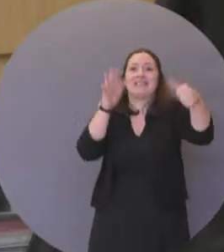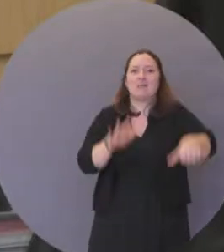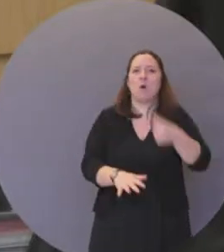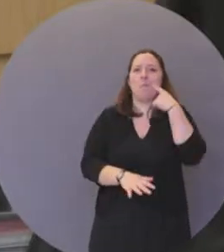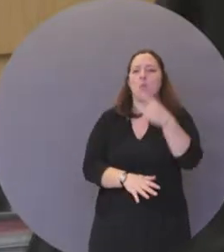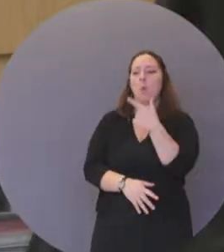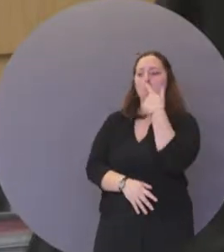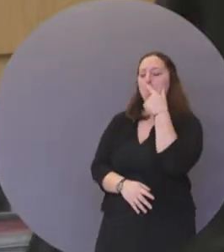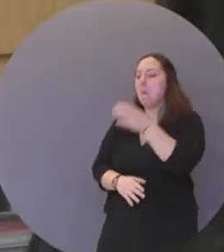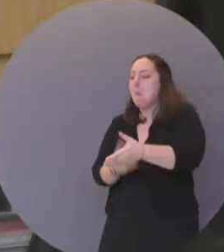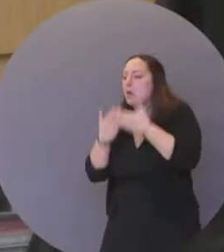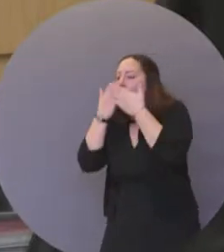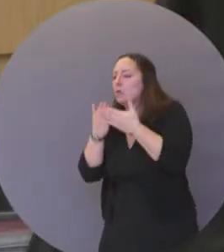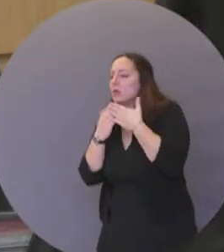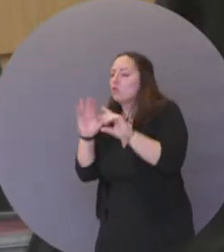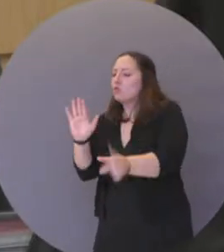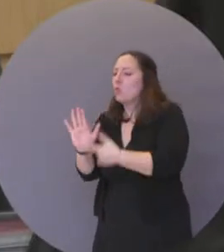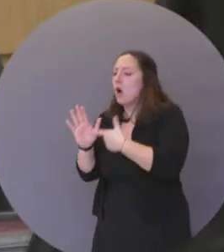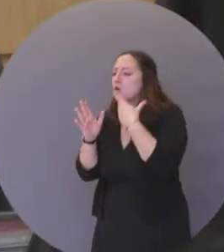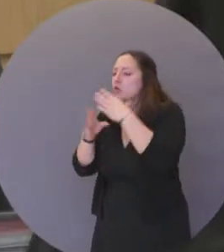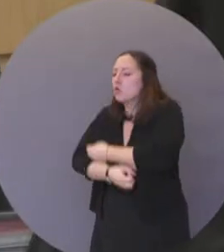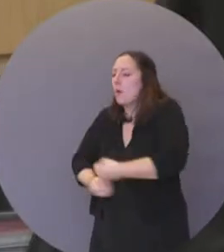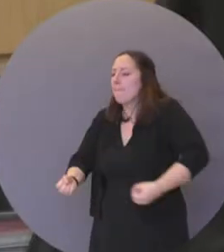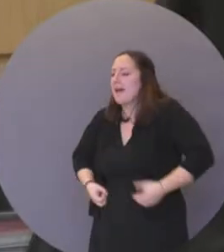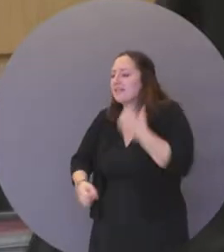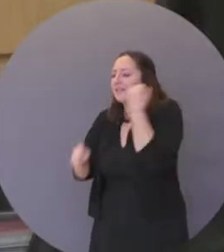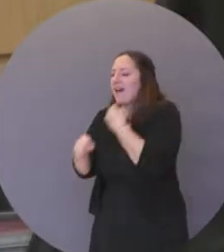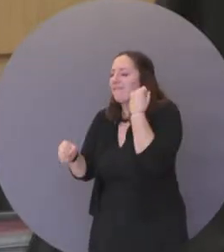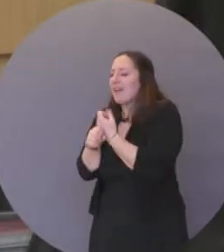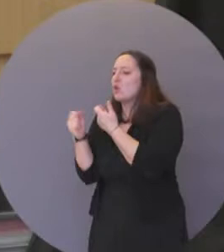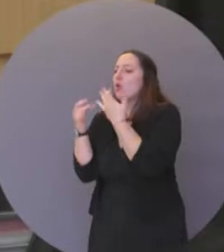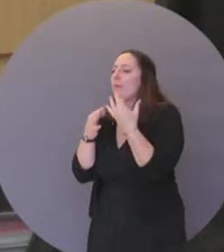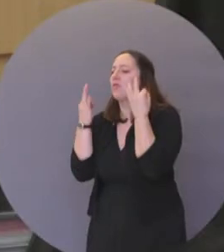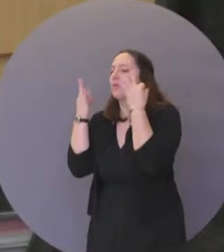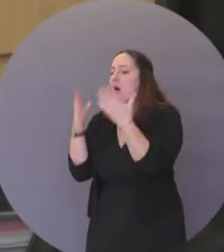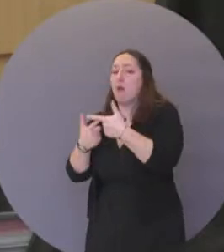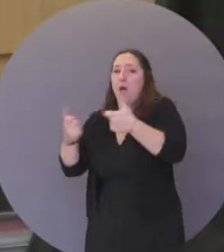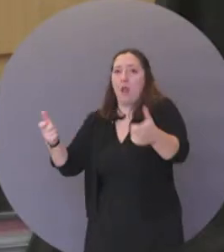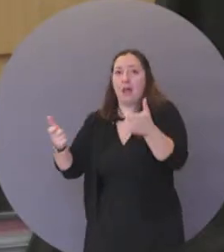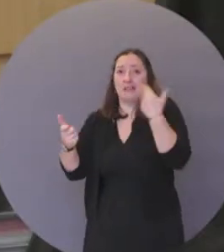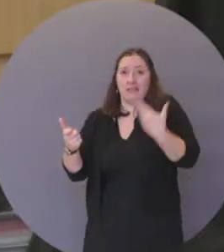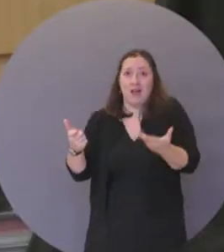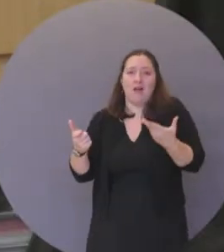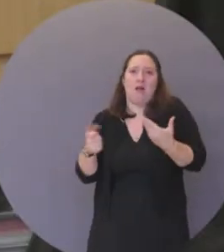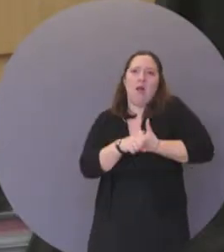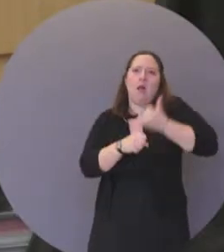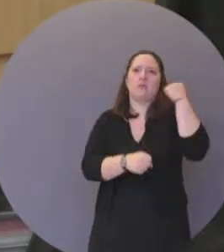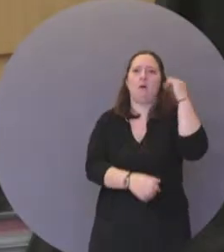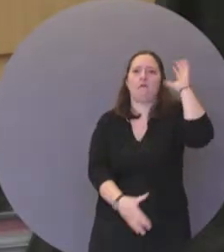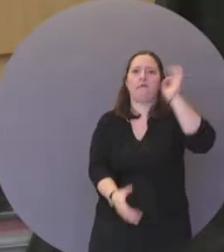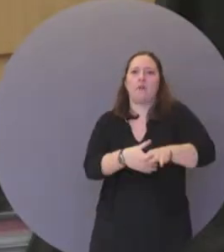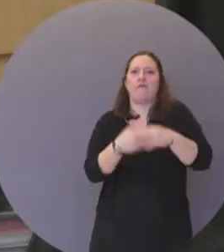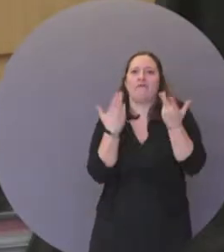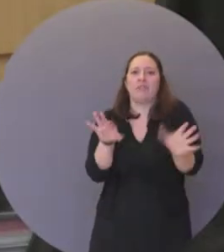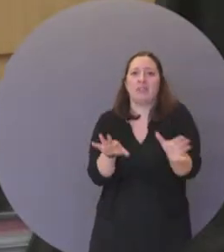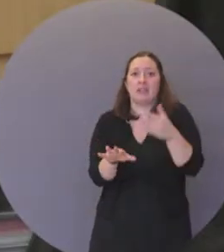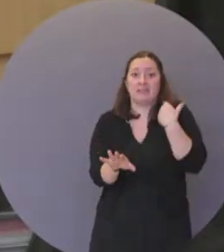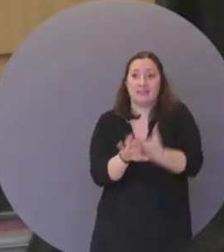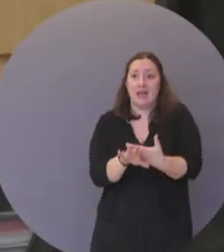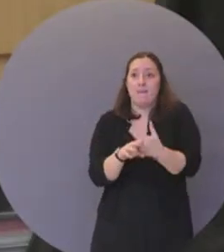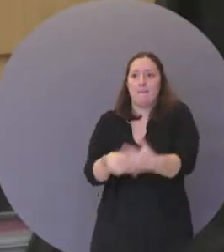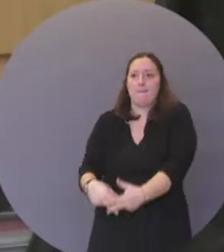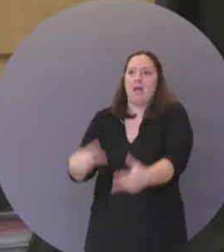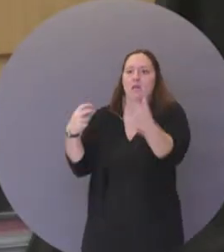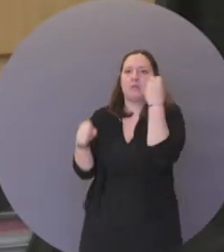des droits ainsi que le nouveau mode de calcul du salaire de référence instauré prenant en compte les périodes non travaillées